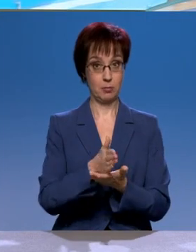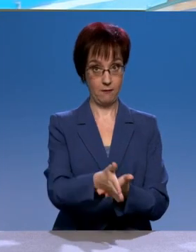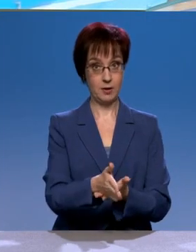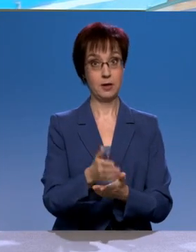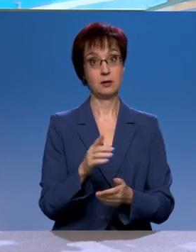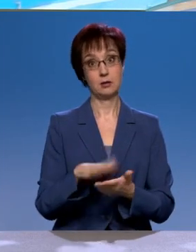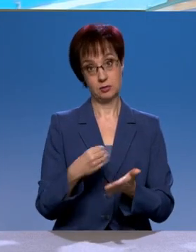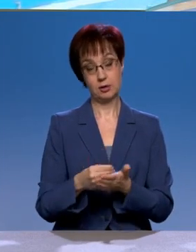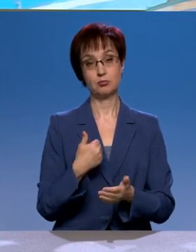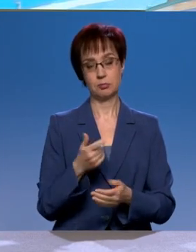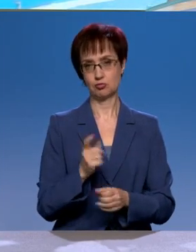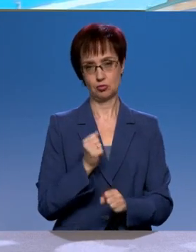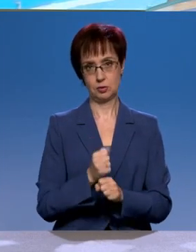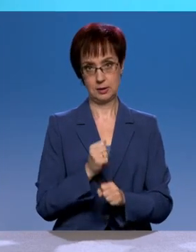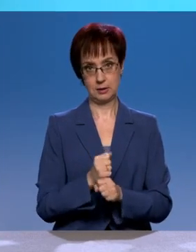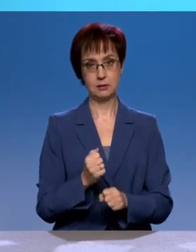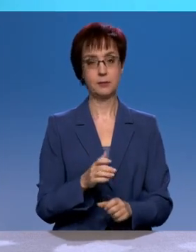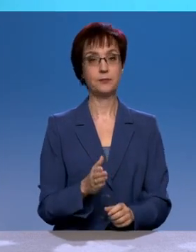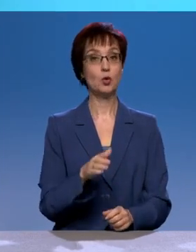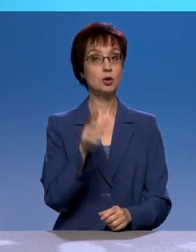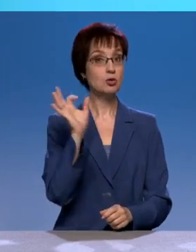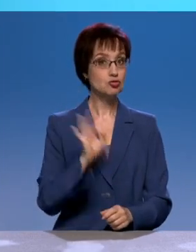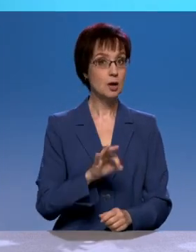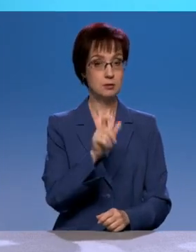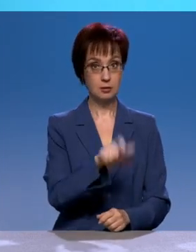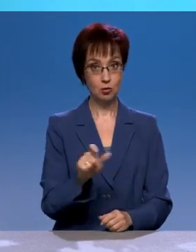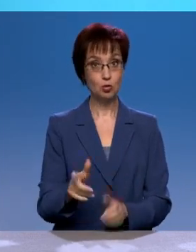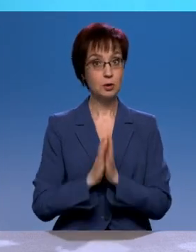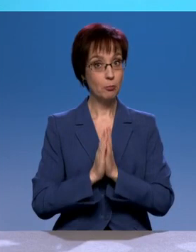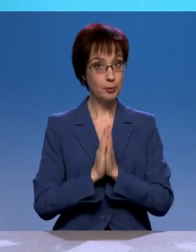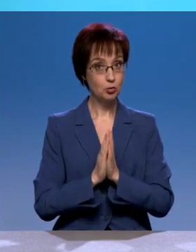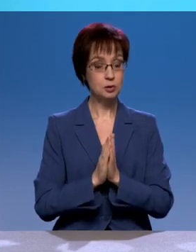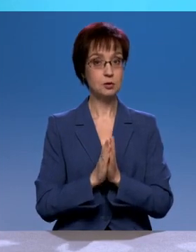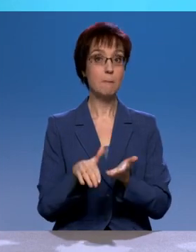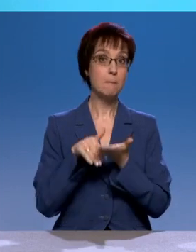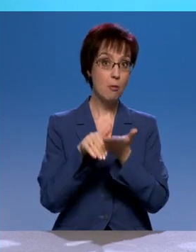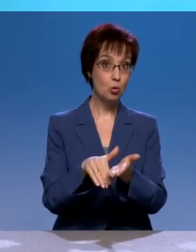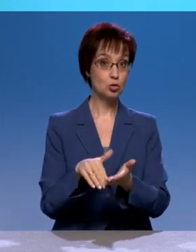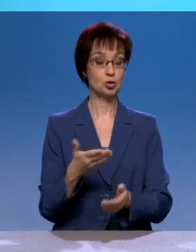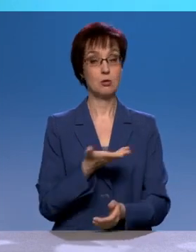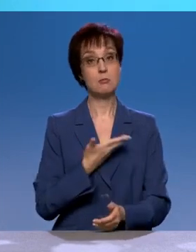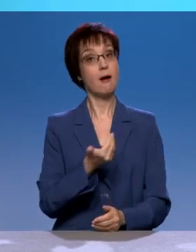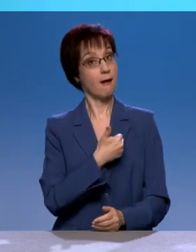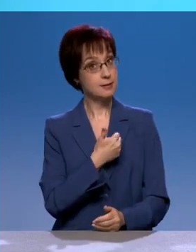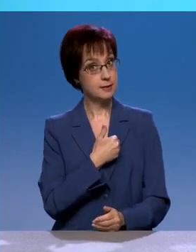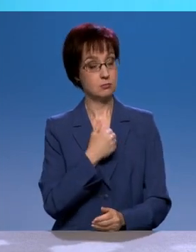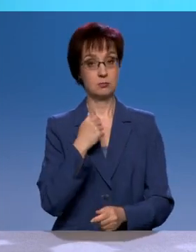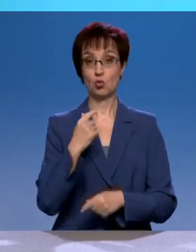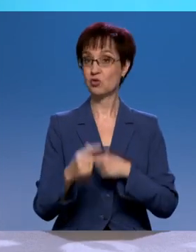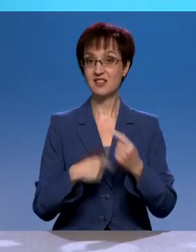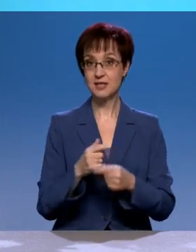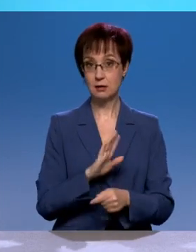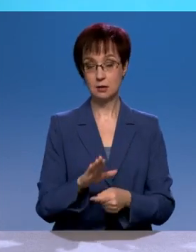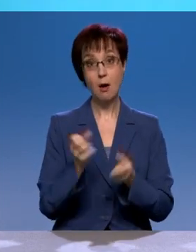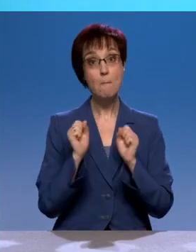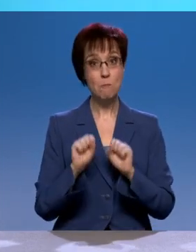пишут. Очень часто, кстати, просят помочь. Мы вот хотим помочь, но просто не всегда физически можем. Однако есть хорошие, замечательные истории. Вот это